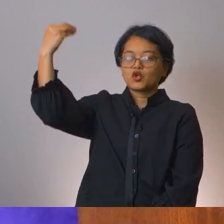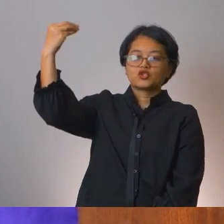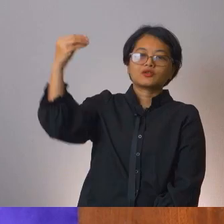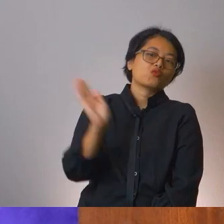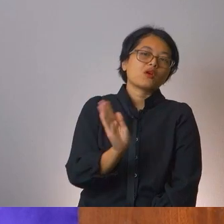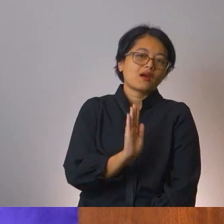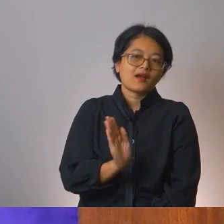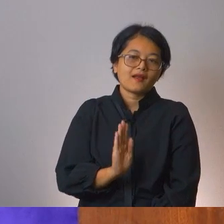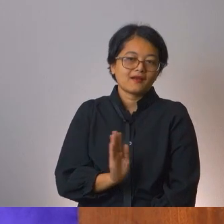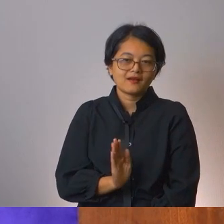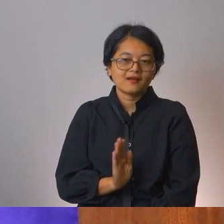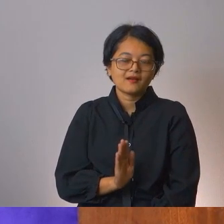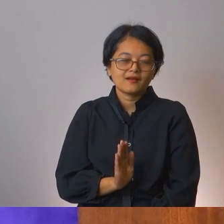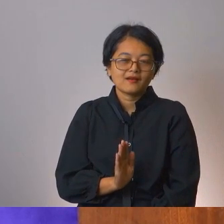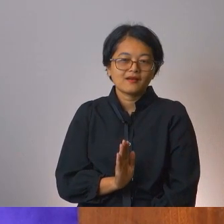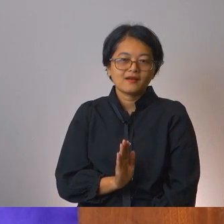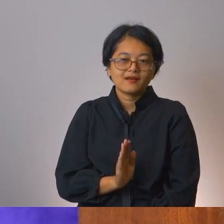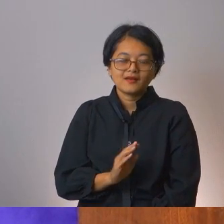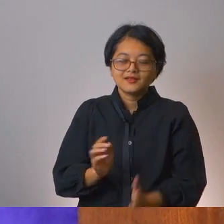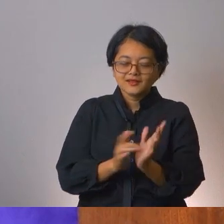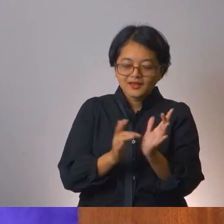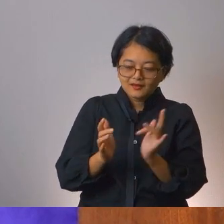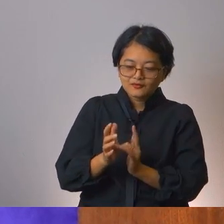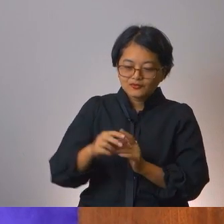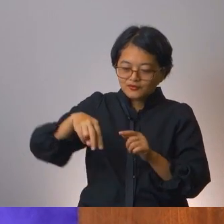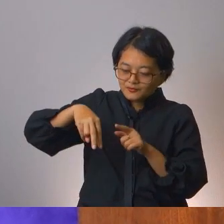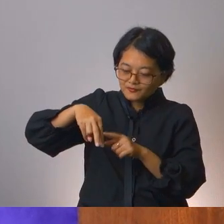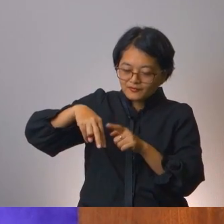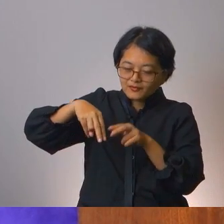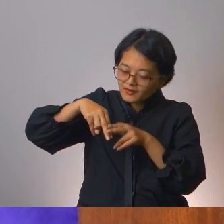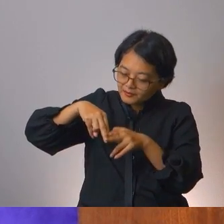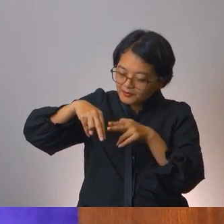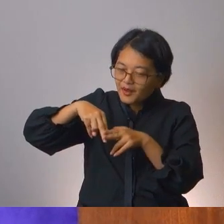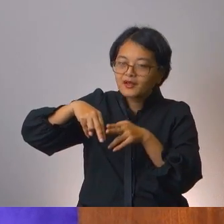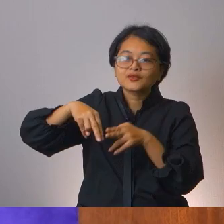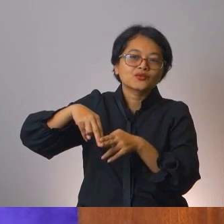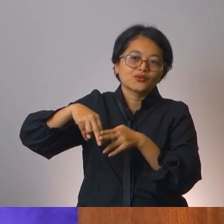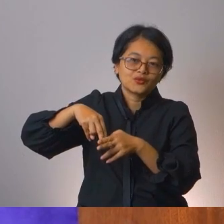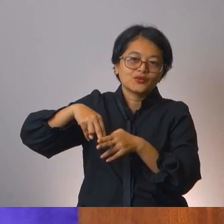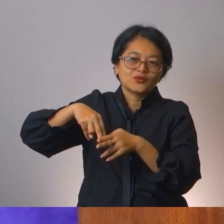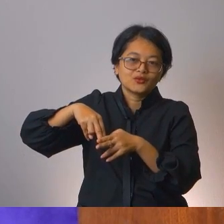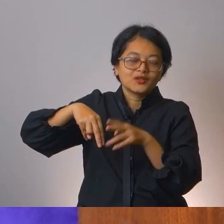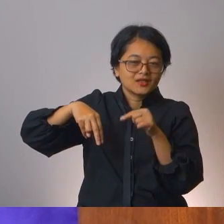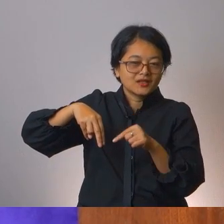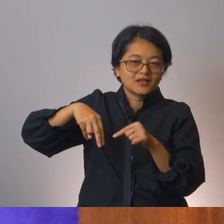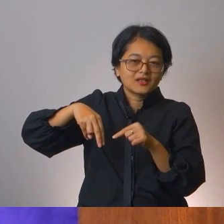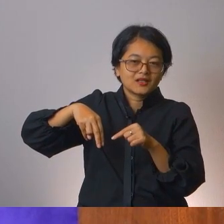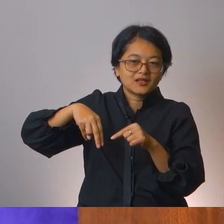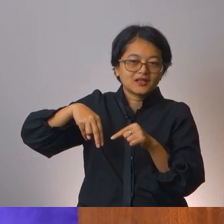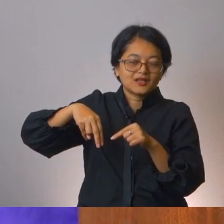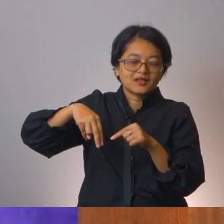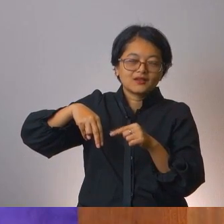Pembasuhan kaki Yesus, yang Yesus lakukan adalah bukan budak dan tuan, bukan atasan